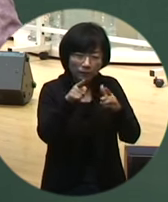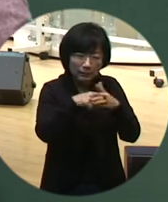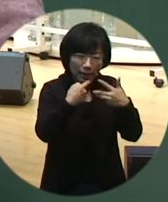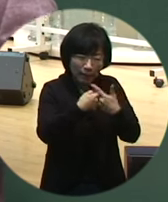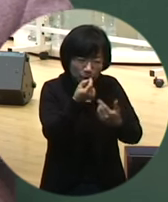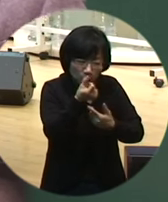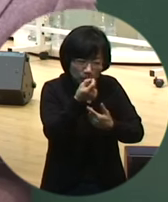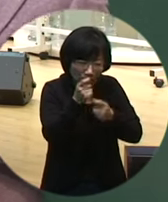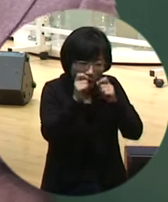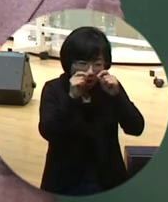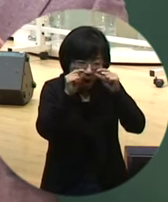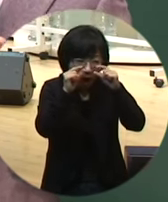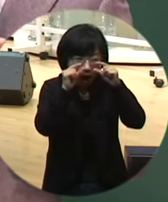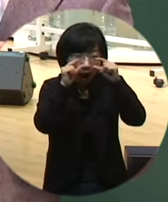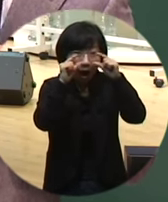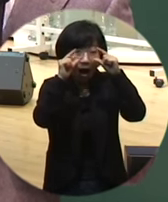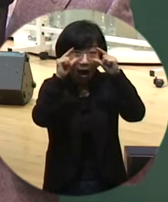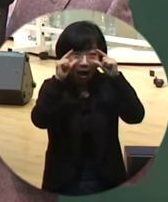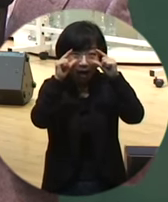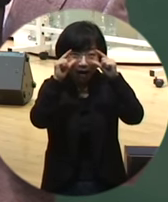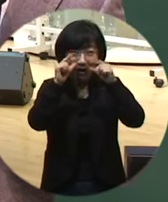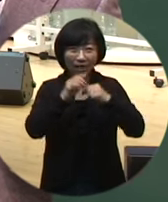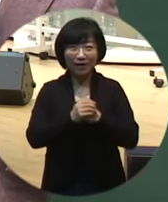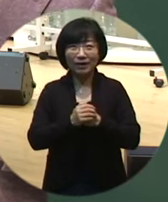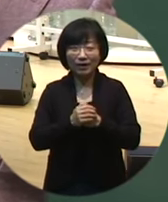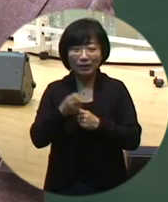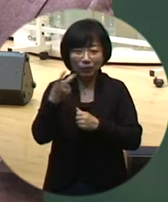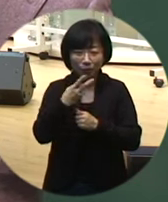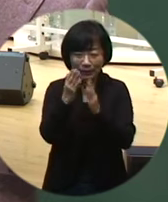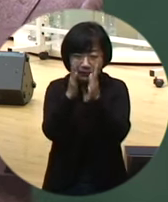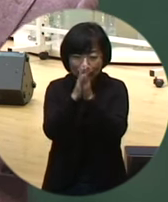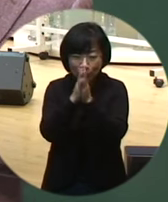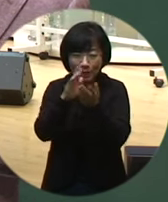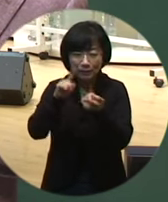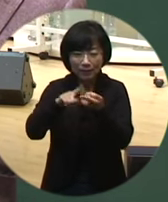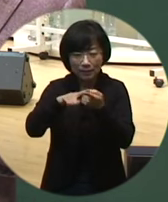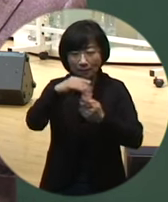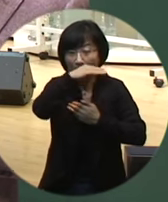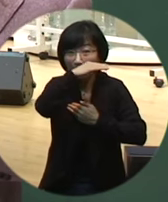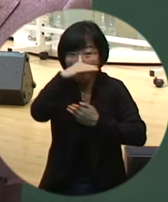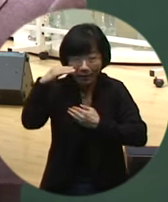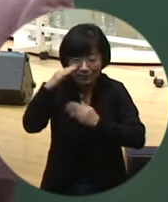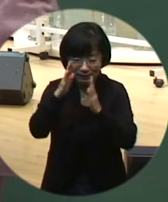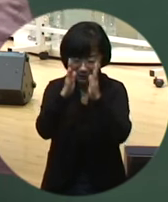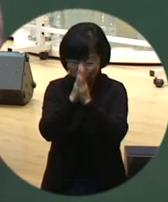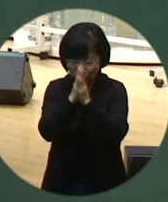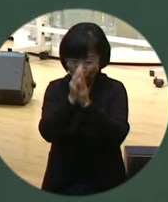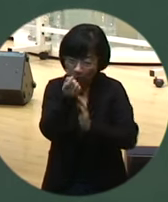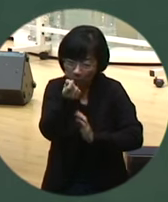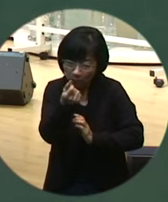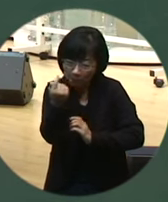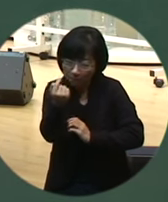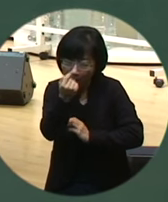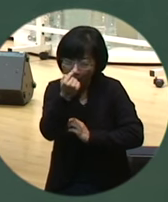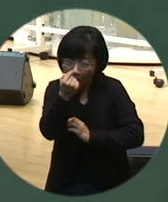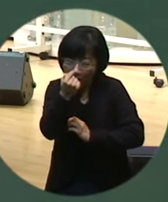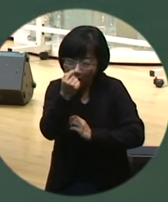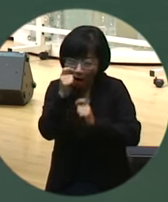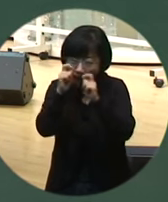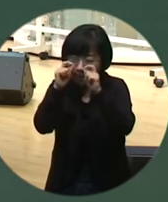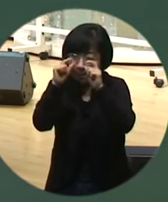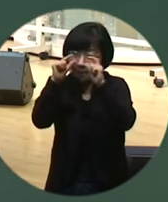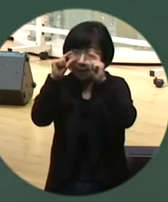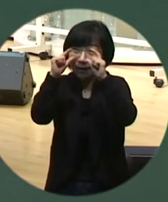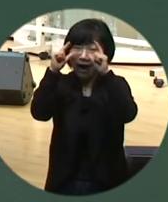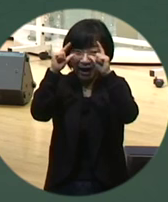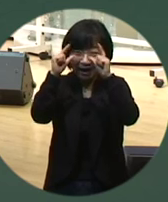able to understand evangelism a little bit more. 올바른 기도를 조금 배우기 시작했어요. I began to learn what true prayer really was 그랬더니요, about.